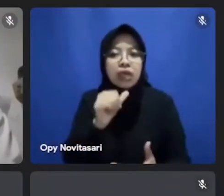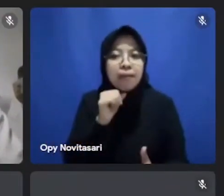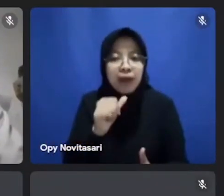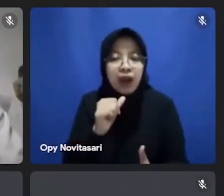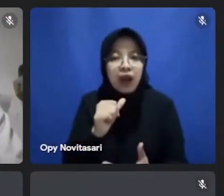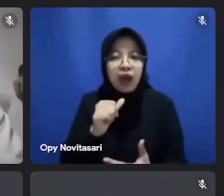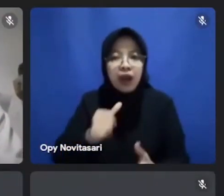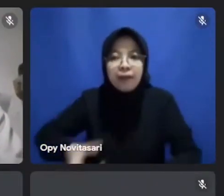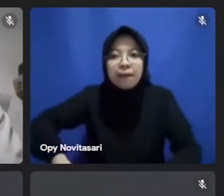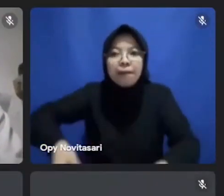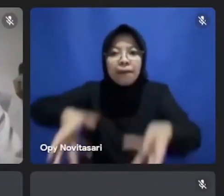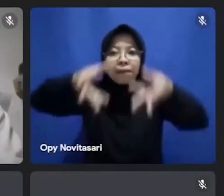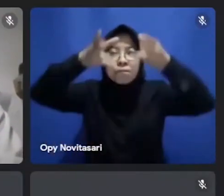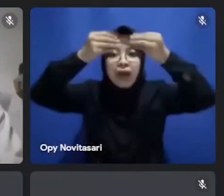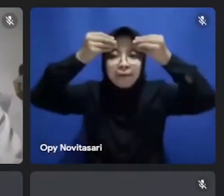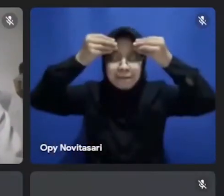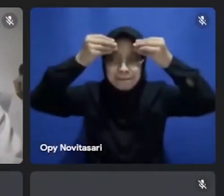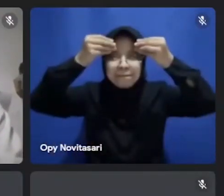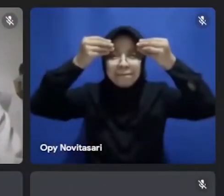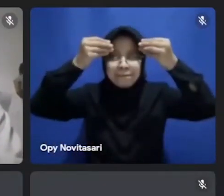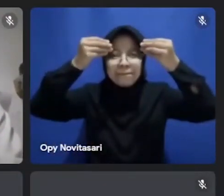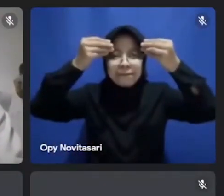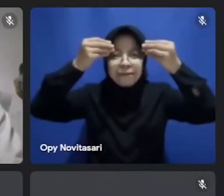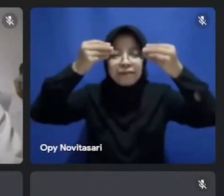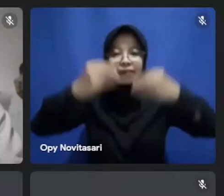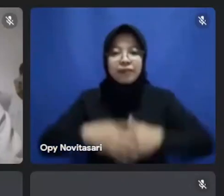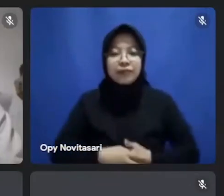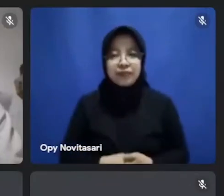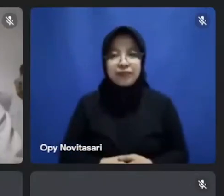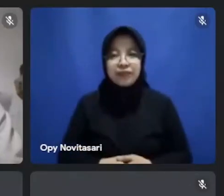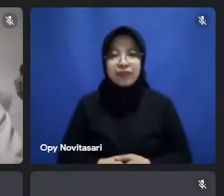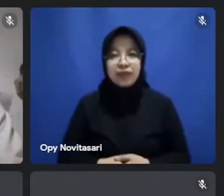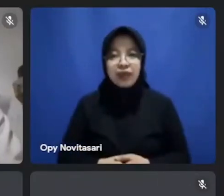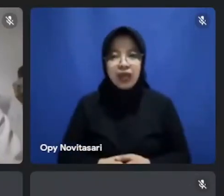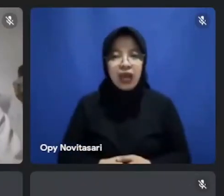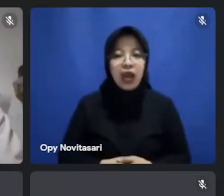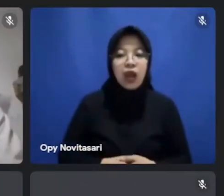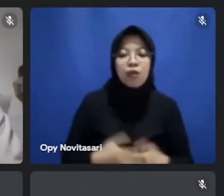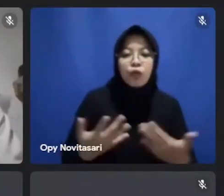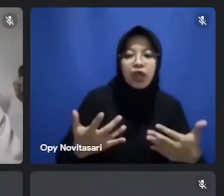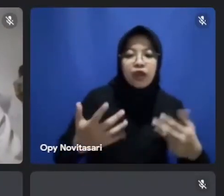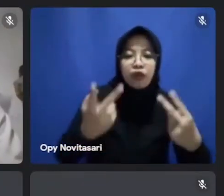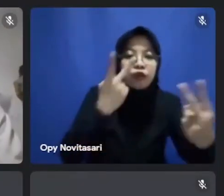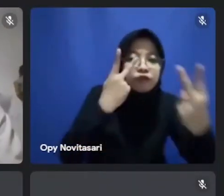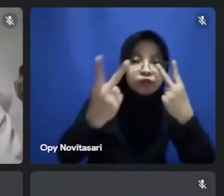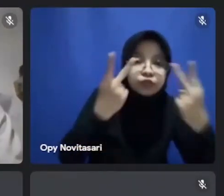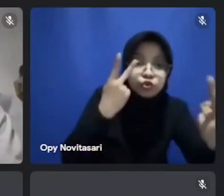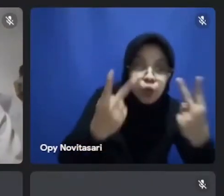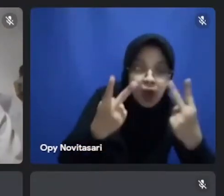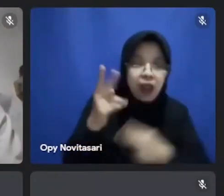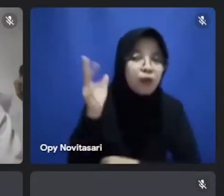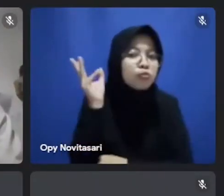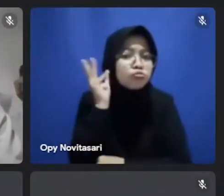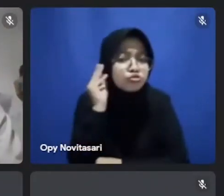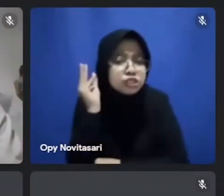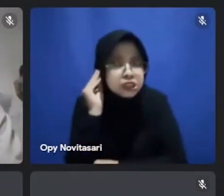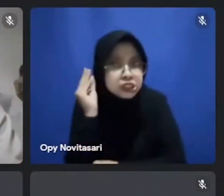pangkap sensasi ee bunyi sensasi visual sensasi